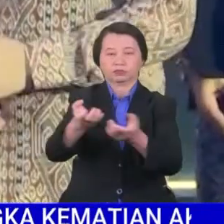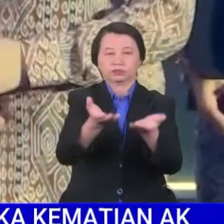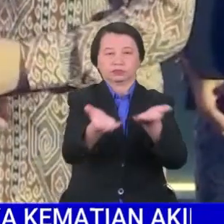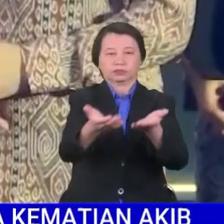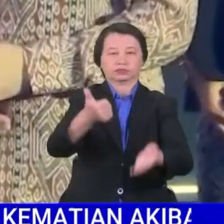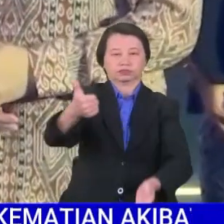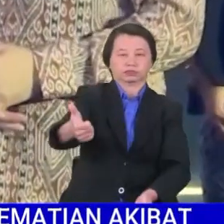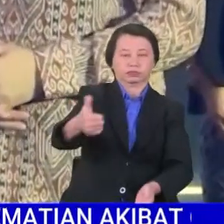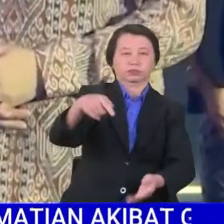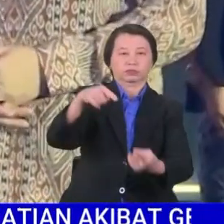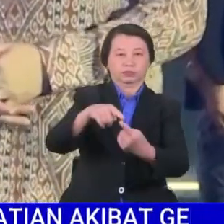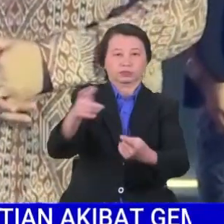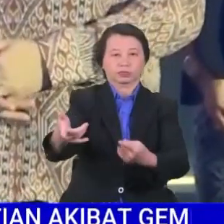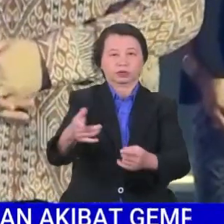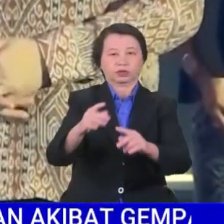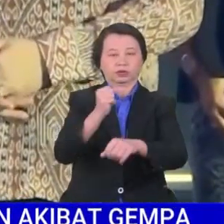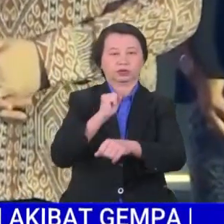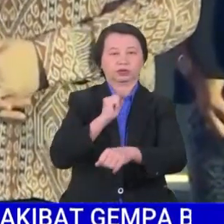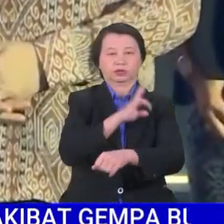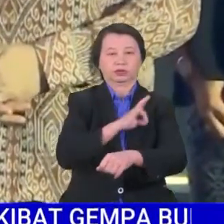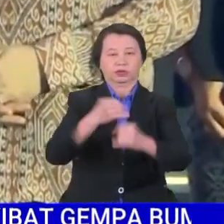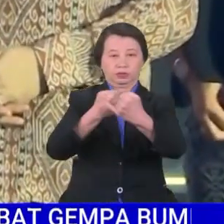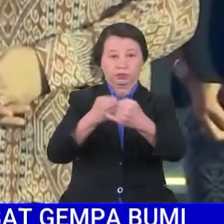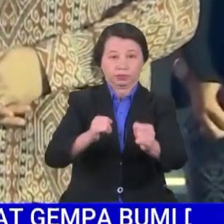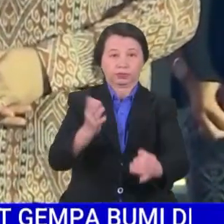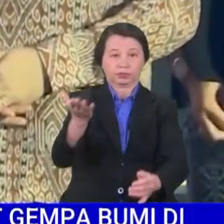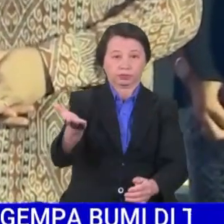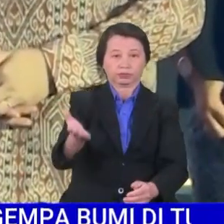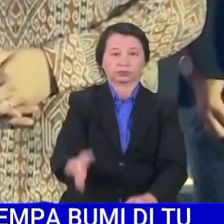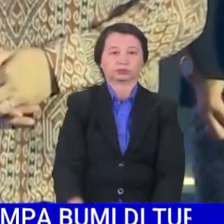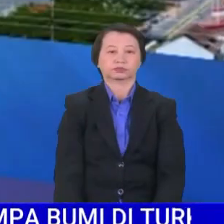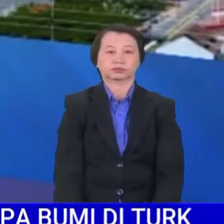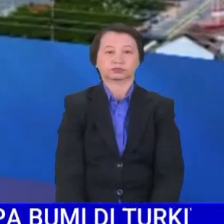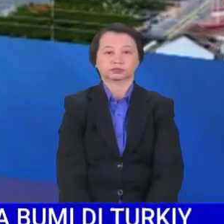peringatan Cemerlang kepada warga kerja jabatan berkenaan